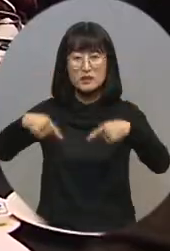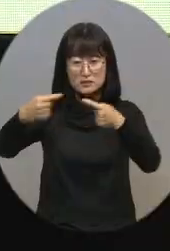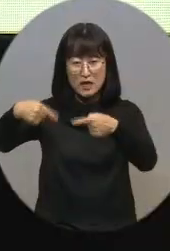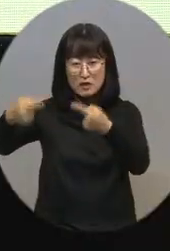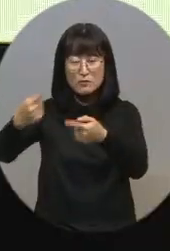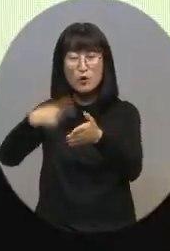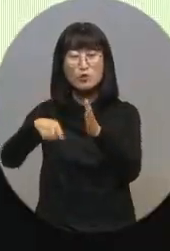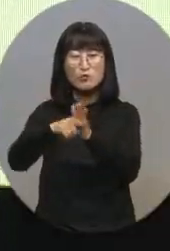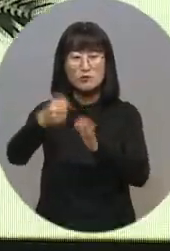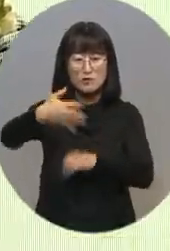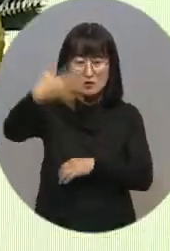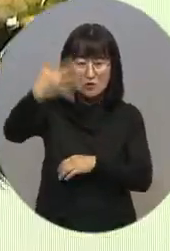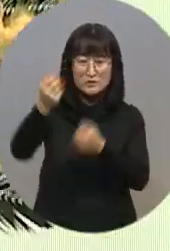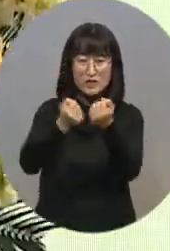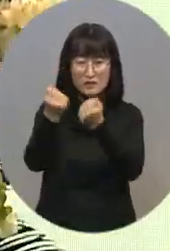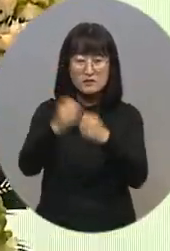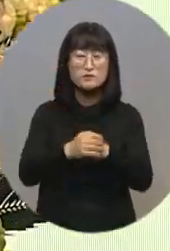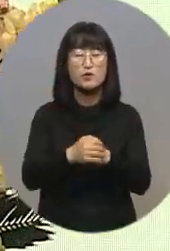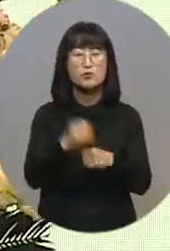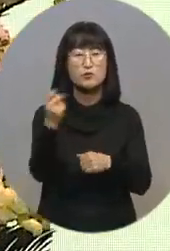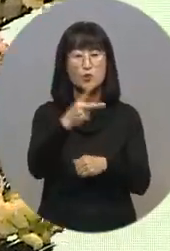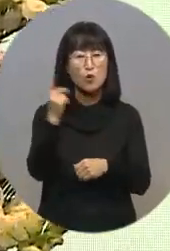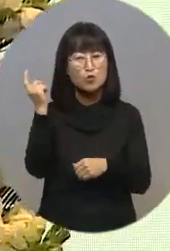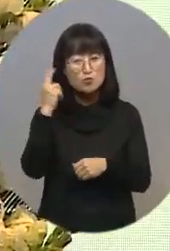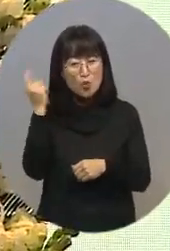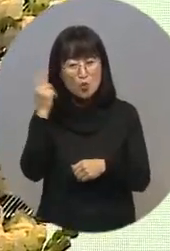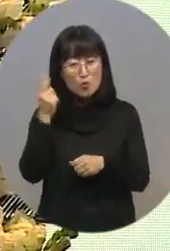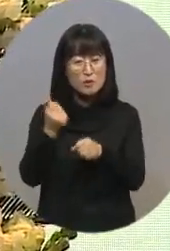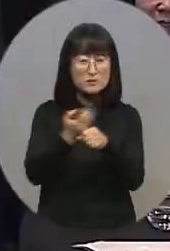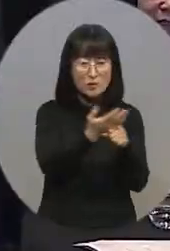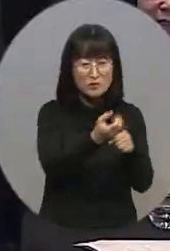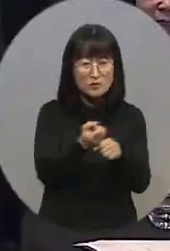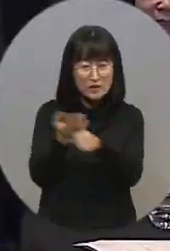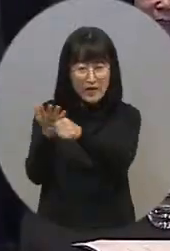현장 영상 해설사, 그리고 소리를 전달하고 받는